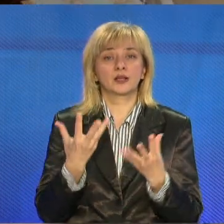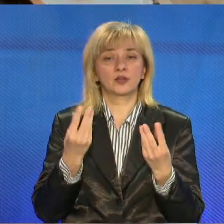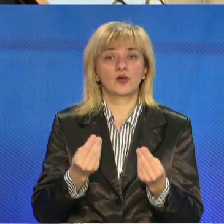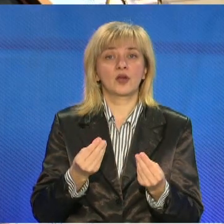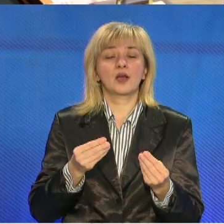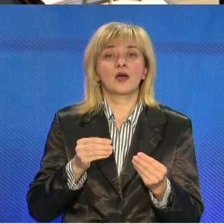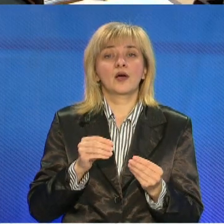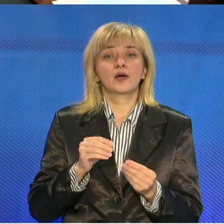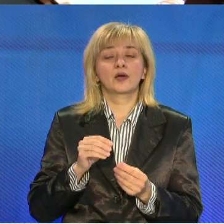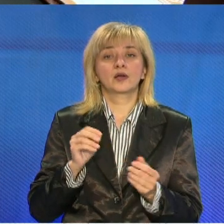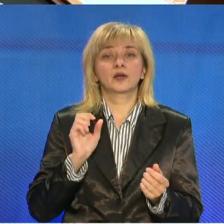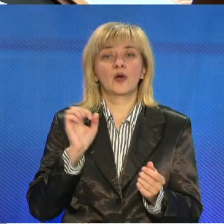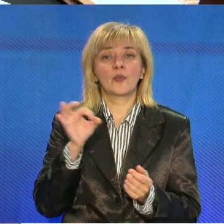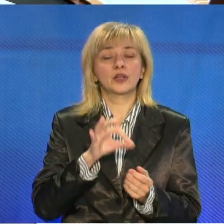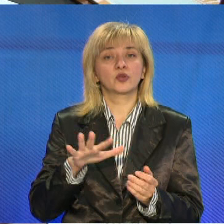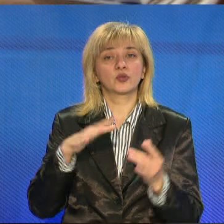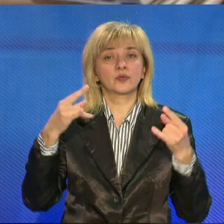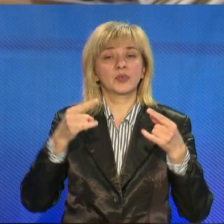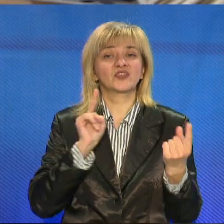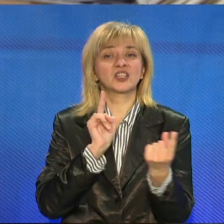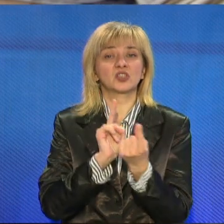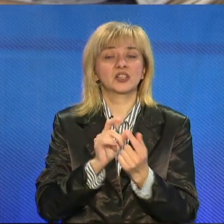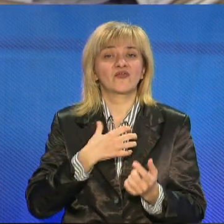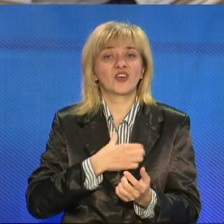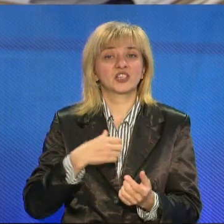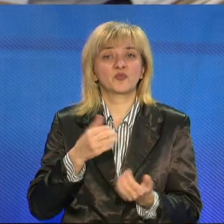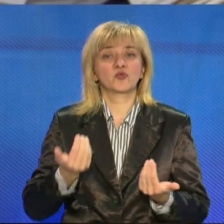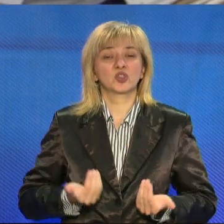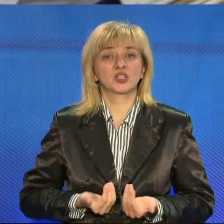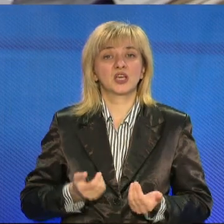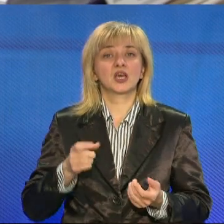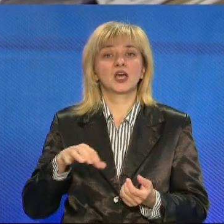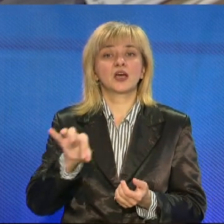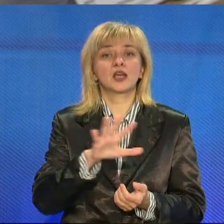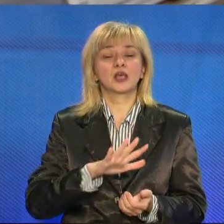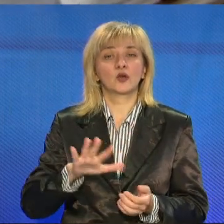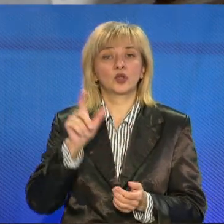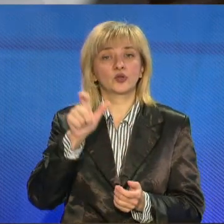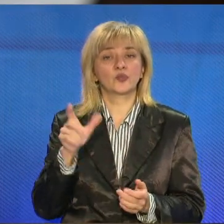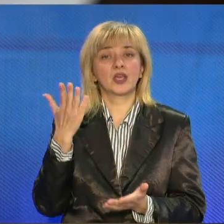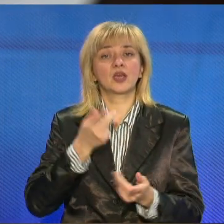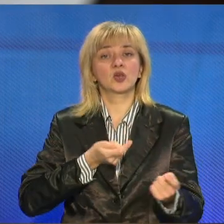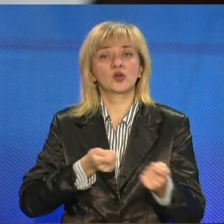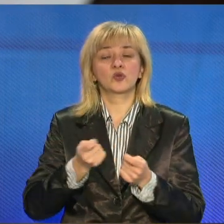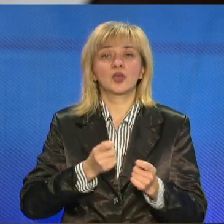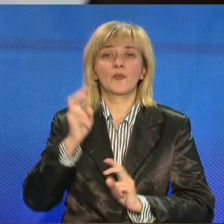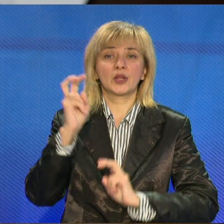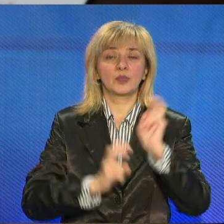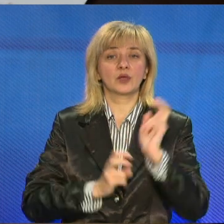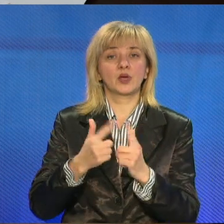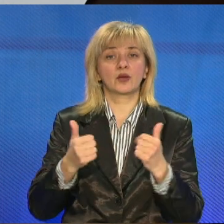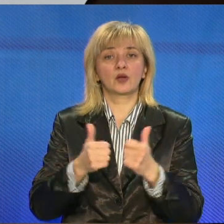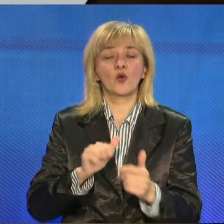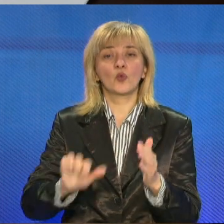ТБ сустрэліся з важнымі ў жыцці рэгіёна людзьмі, якія кіруюць прадпрыемствамі і арганізацыямі, узначальваюць ведамствы